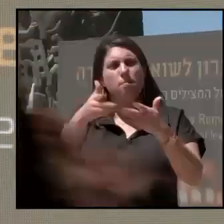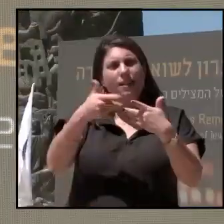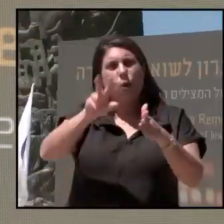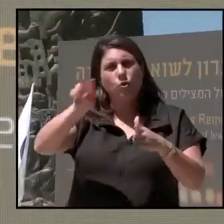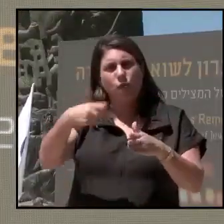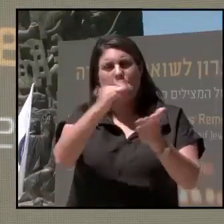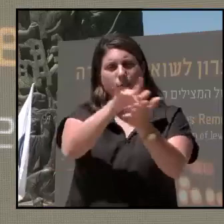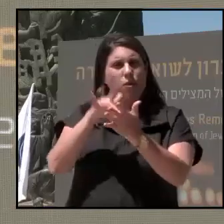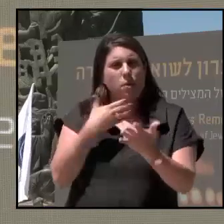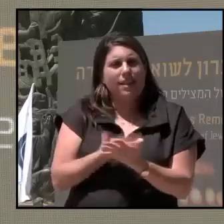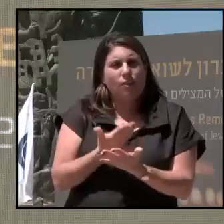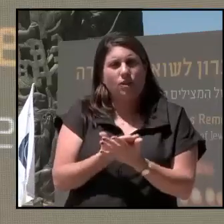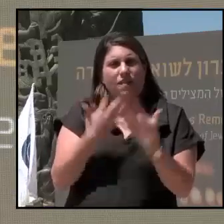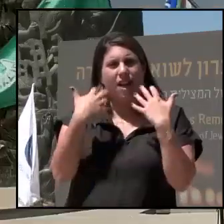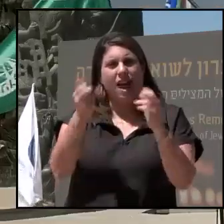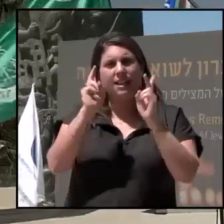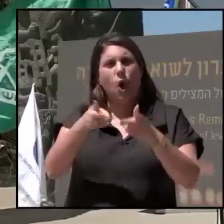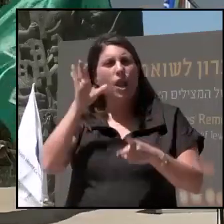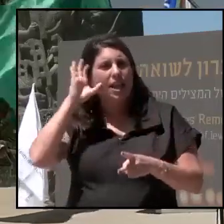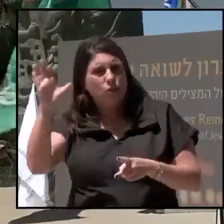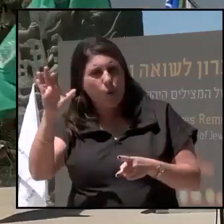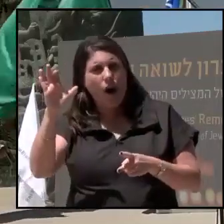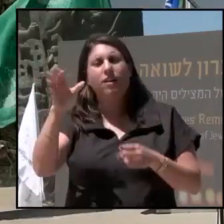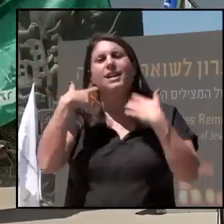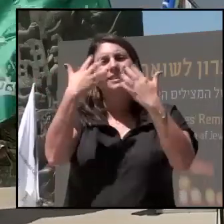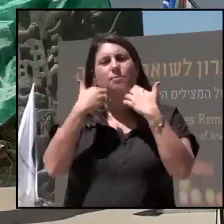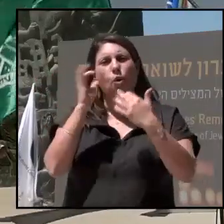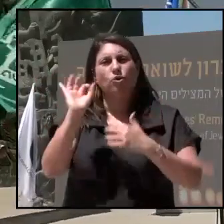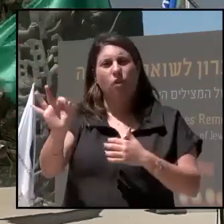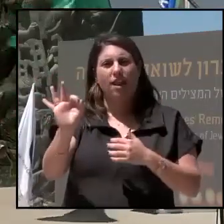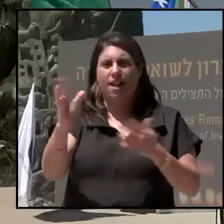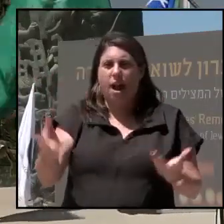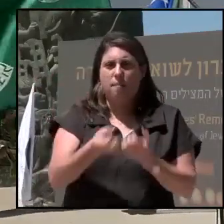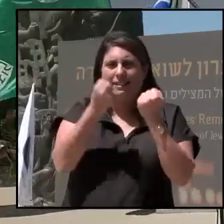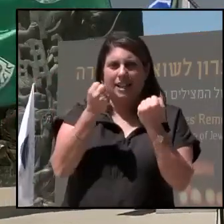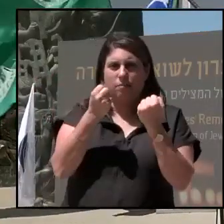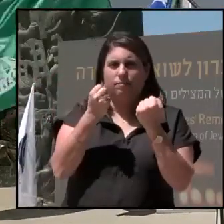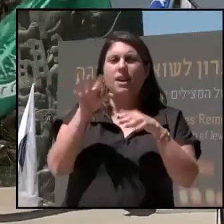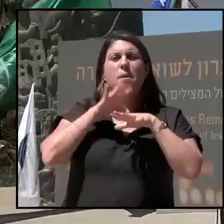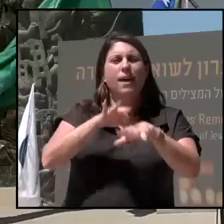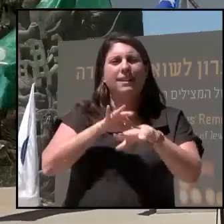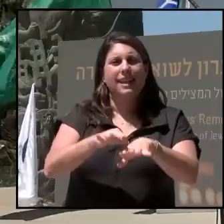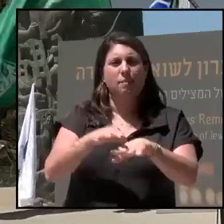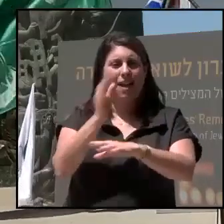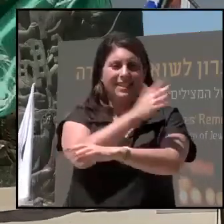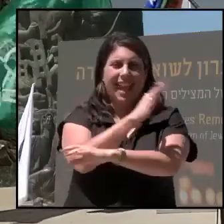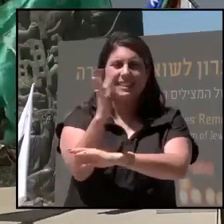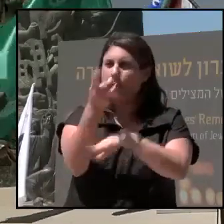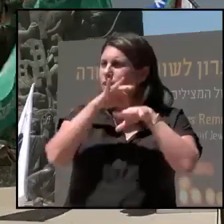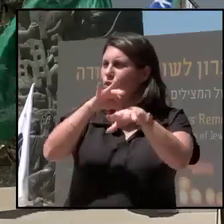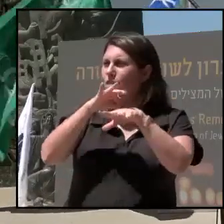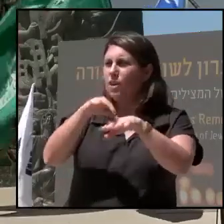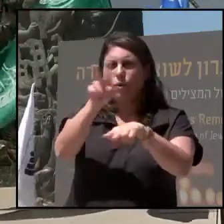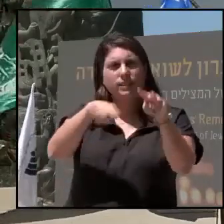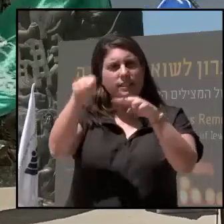פינות העדות, והקהל מוזמן לשמוע בהן את סיפוריהם של המצילים. מדריכי הקרן הקיימת יובילו